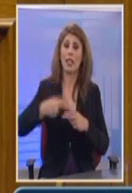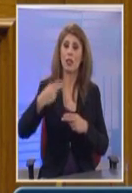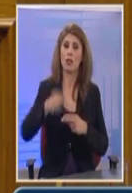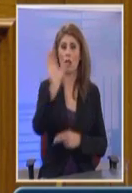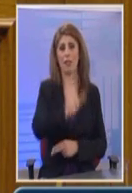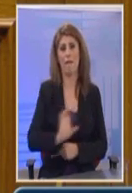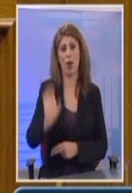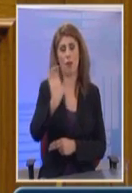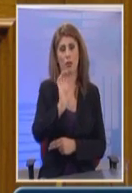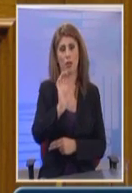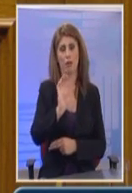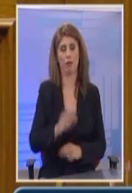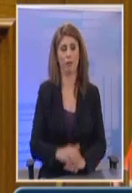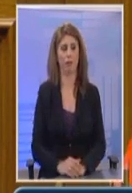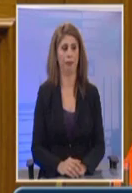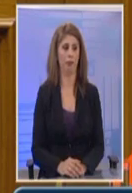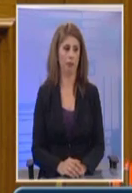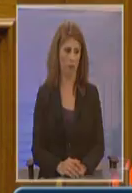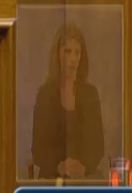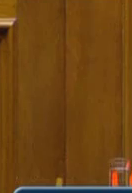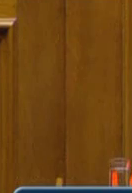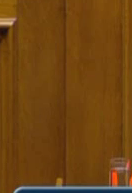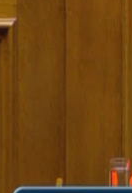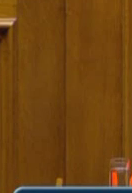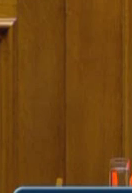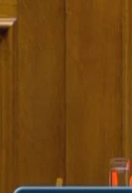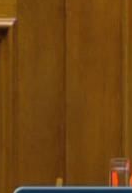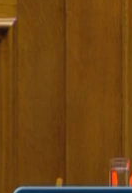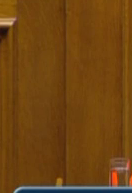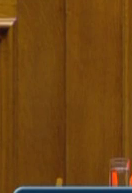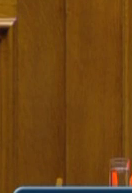της Ευρώπης. Και φταίει η αντιπολίτευση.